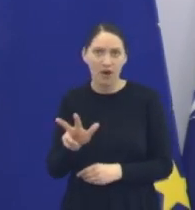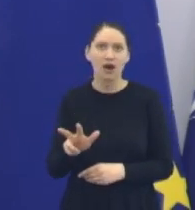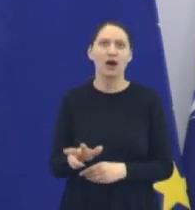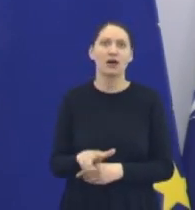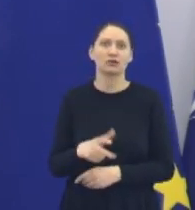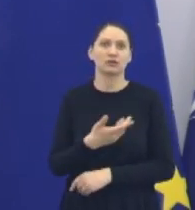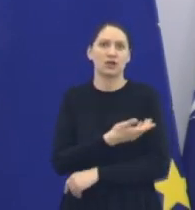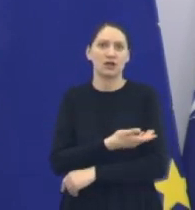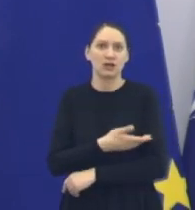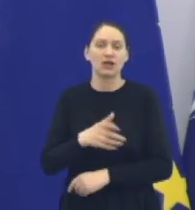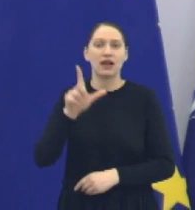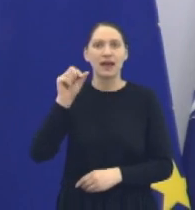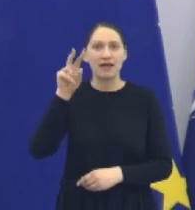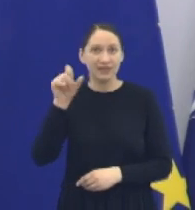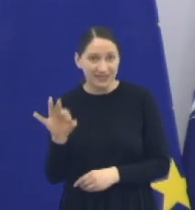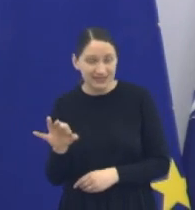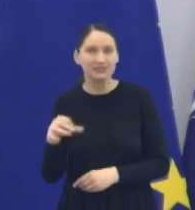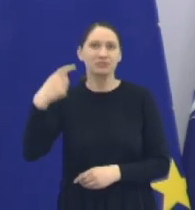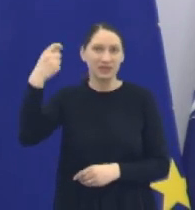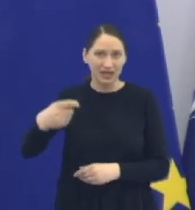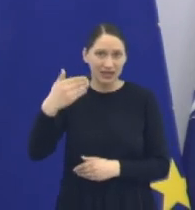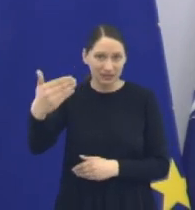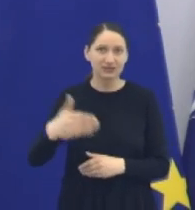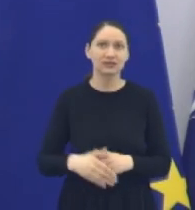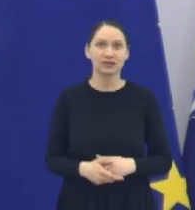Latvijos prezidentu Egilsu Levicu ir